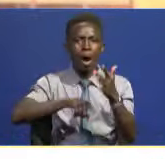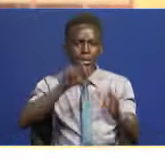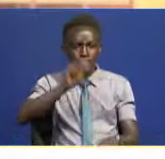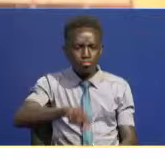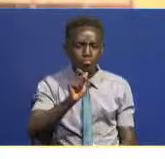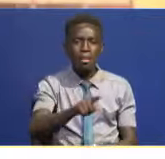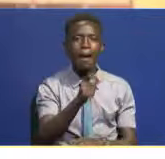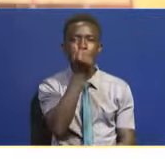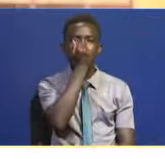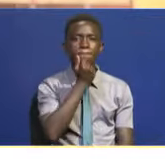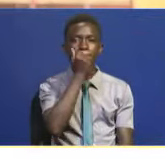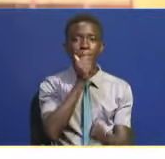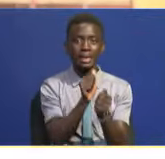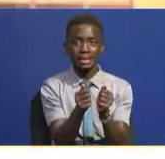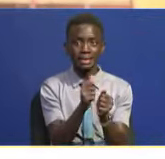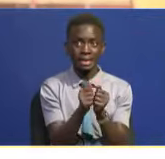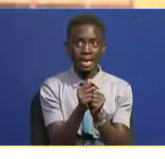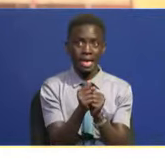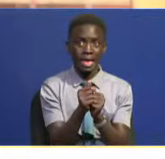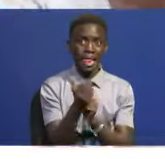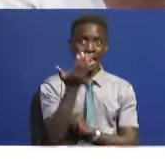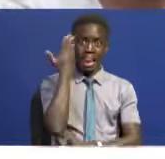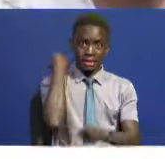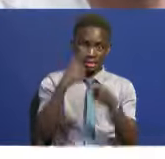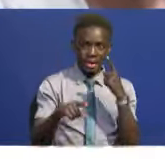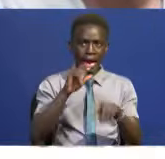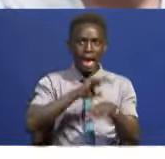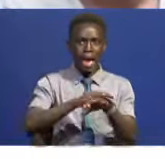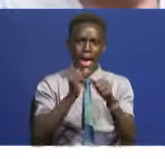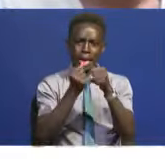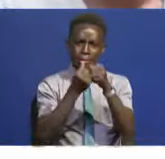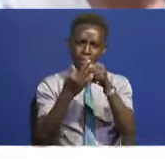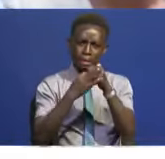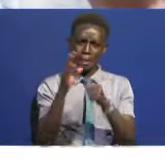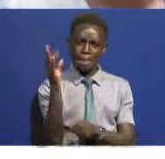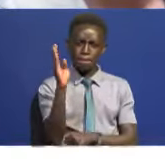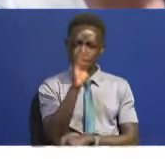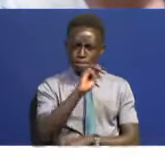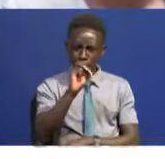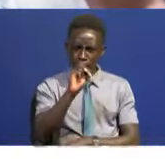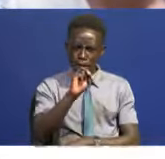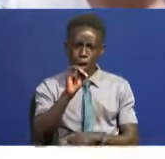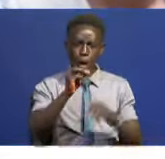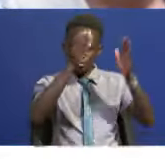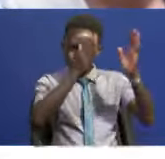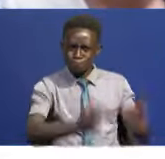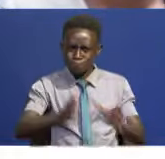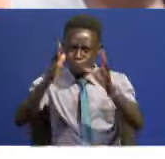we got 18 million more bags of maize kuliko hapo mwaka wa awali.